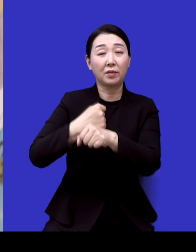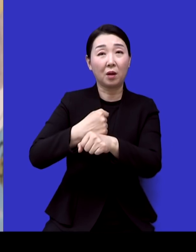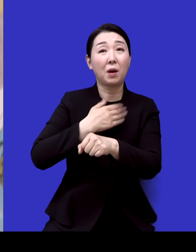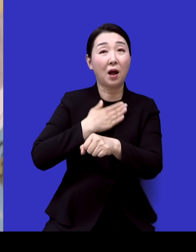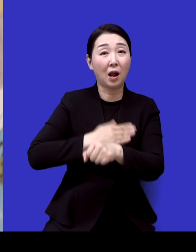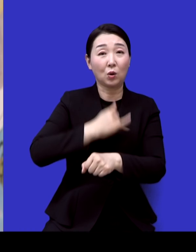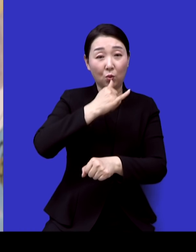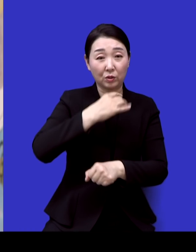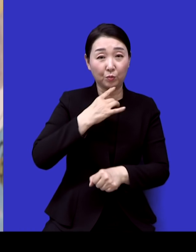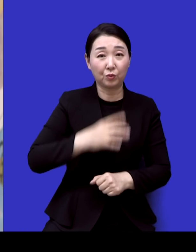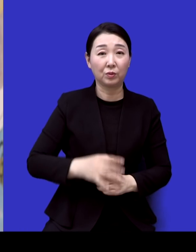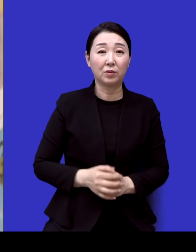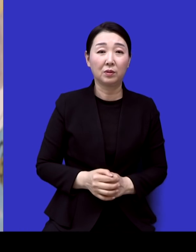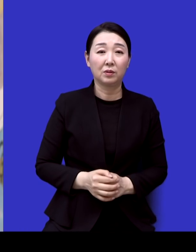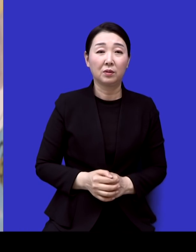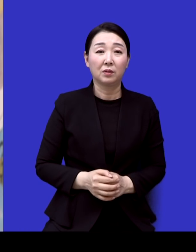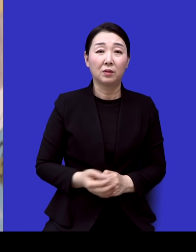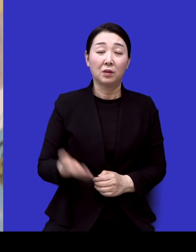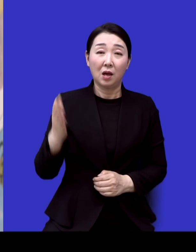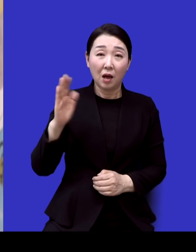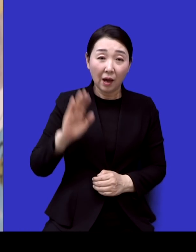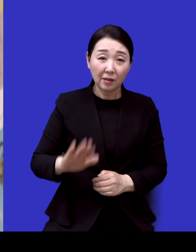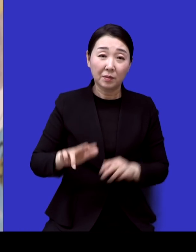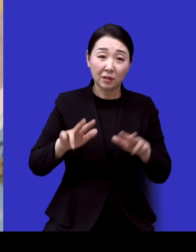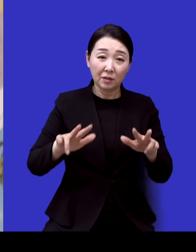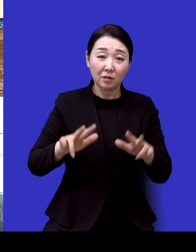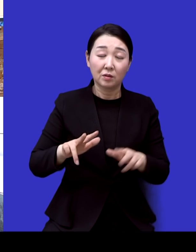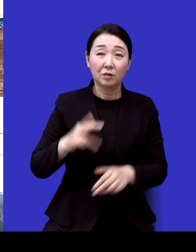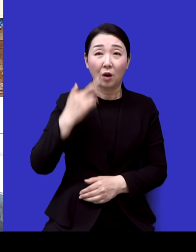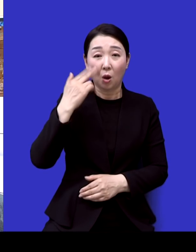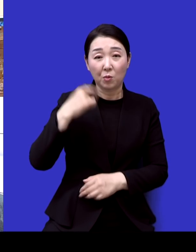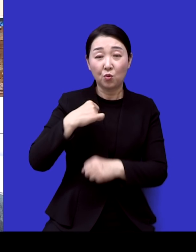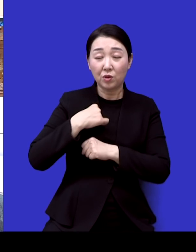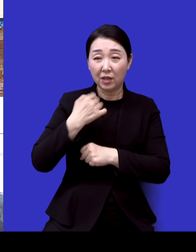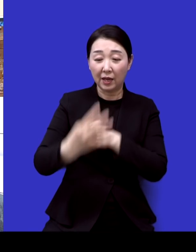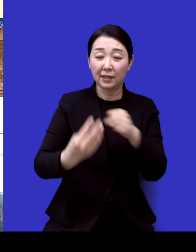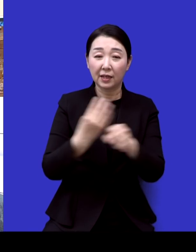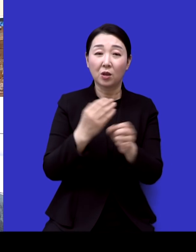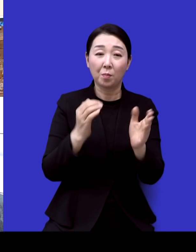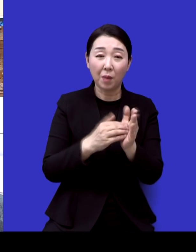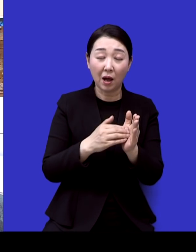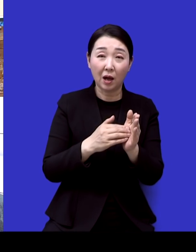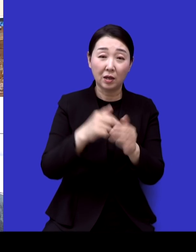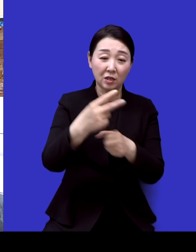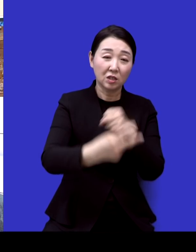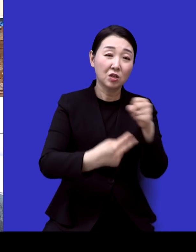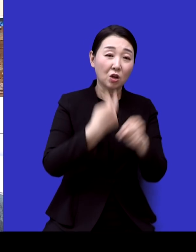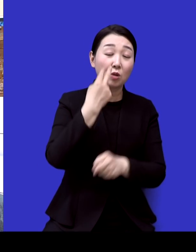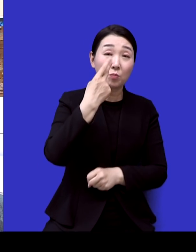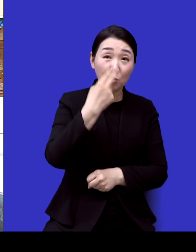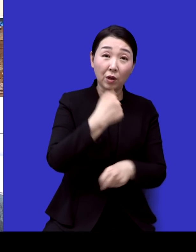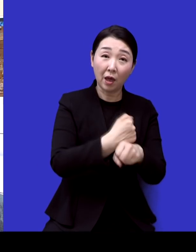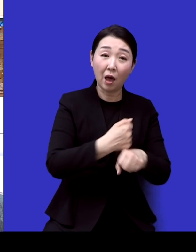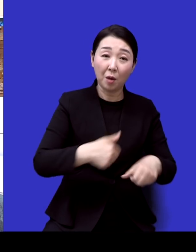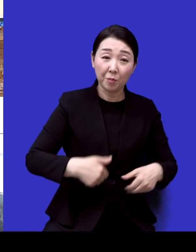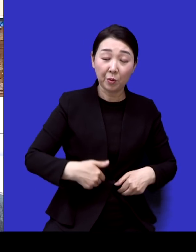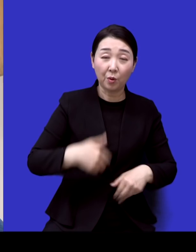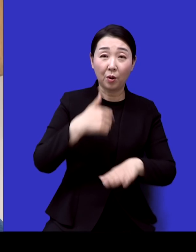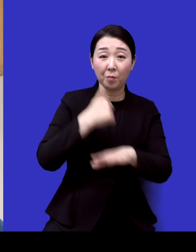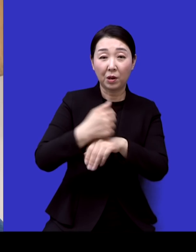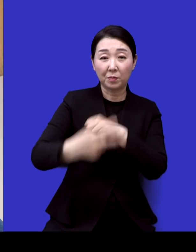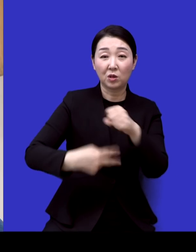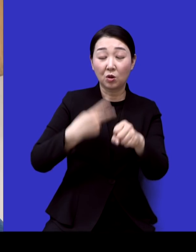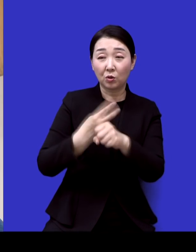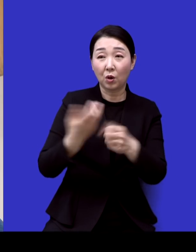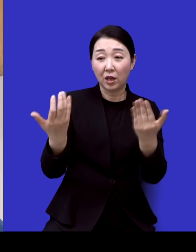있었거든요. 네네. 그런데 이제 미군 복무가 4년이면 2년은 미국에서 예. 하고 마지막 2년을